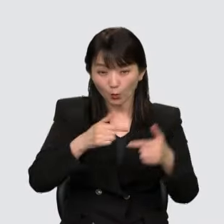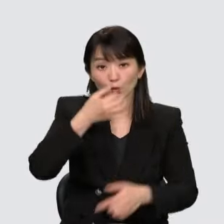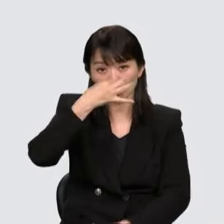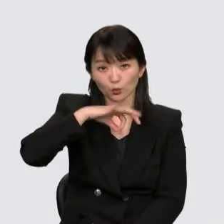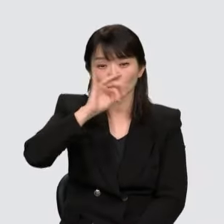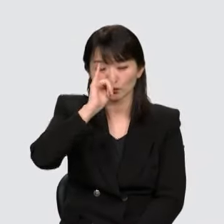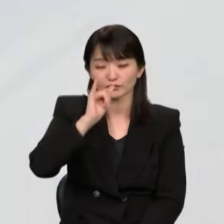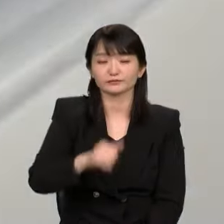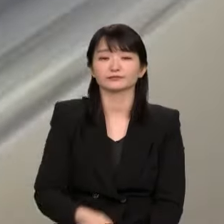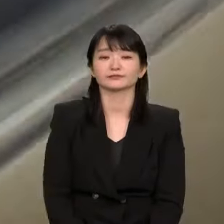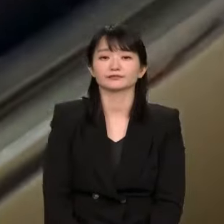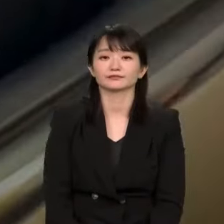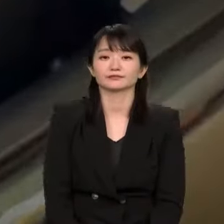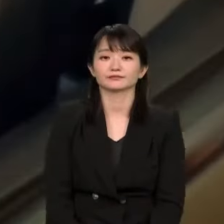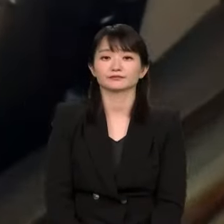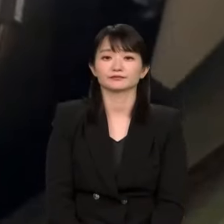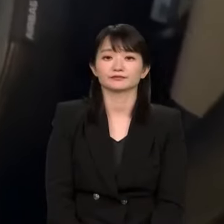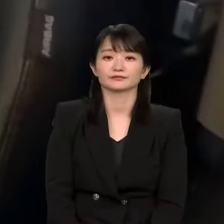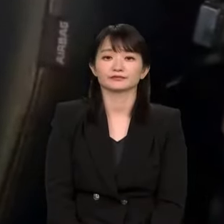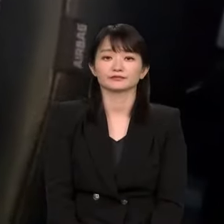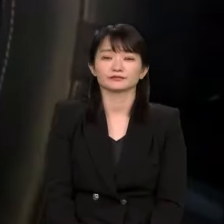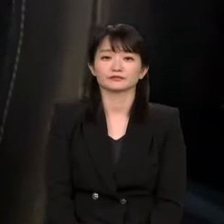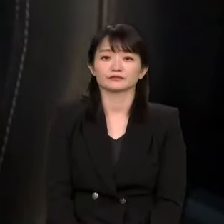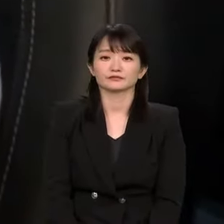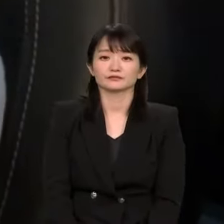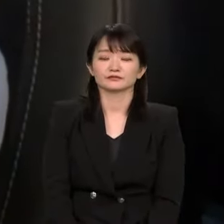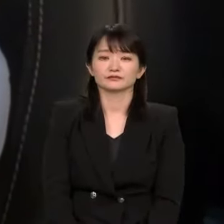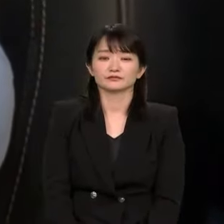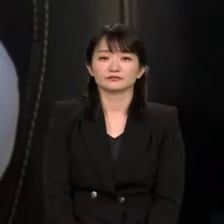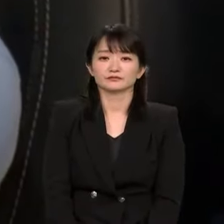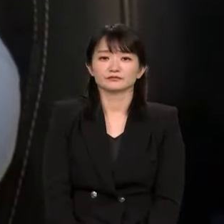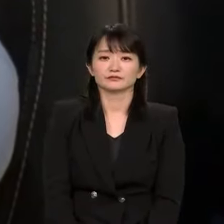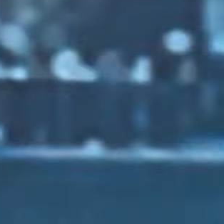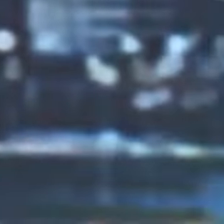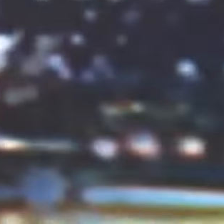봤습니다. JTBC 김일환입니다.